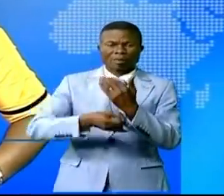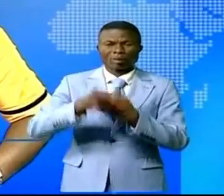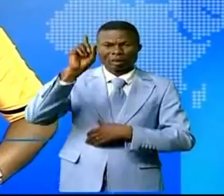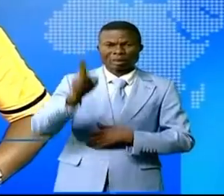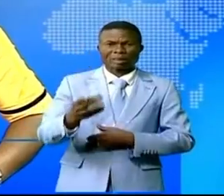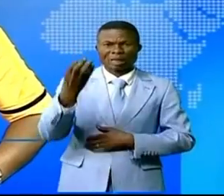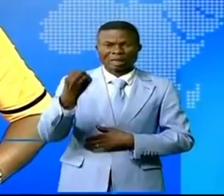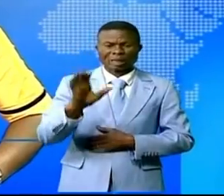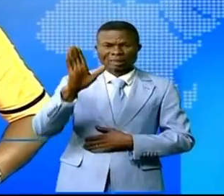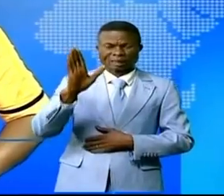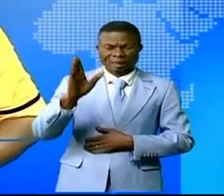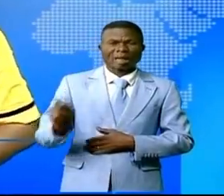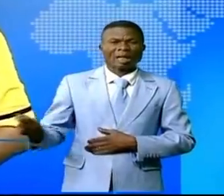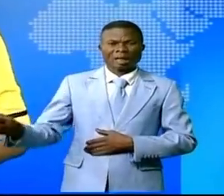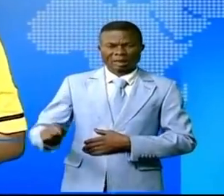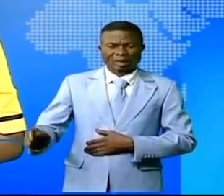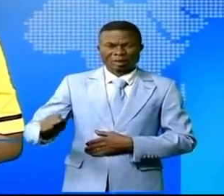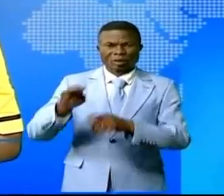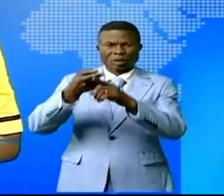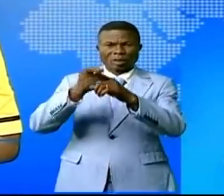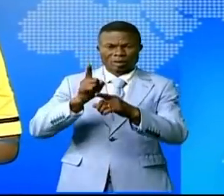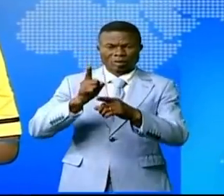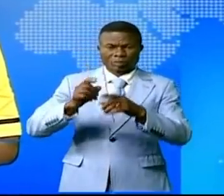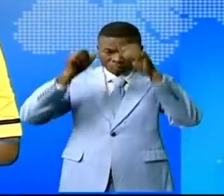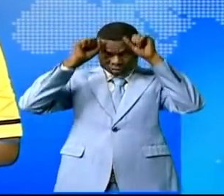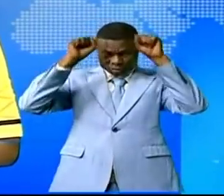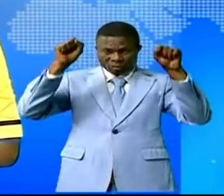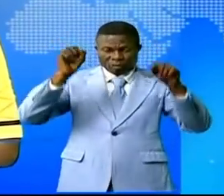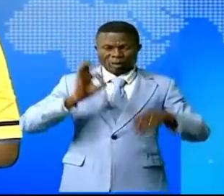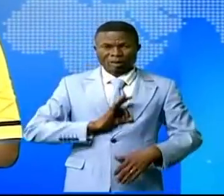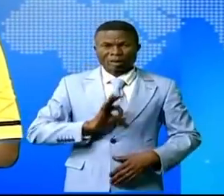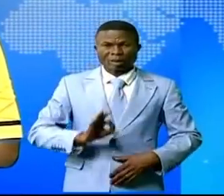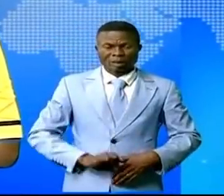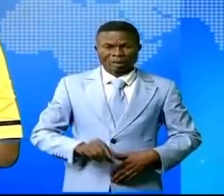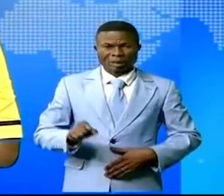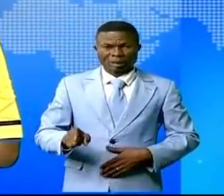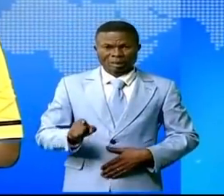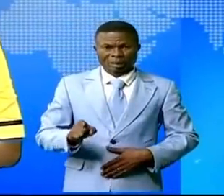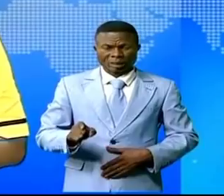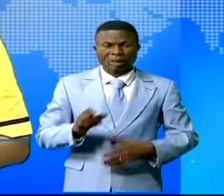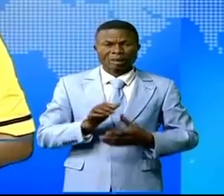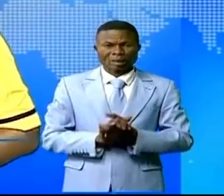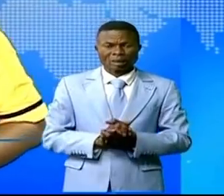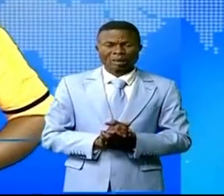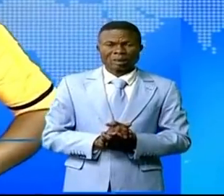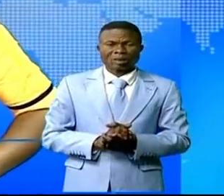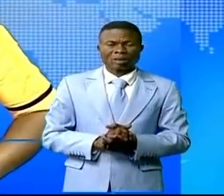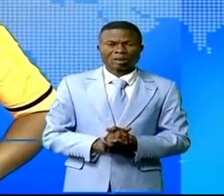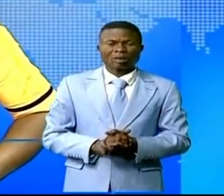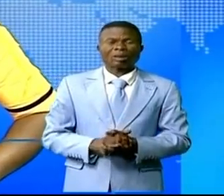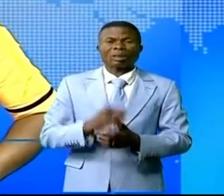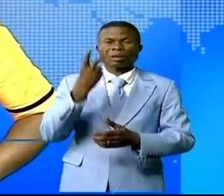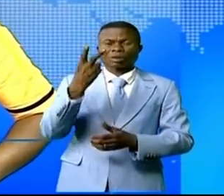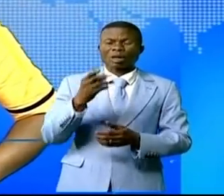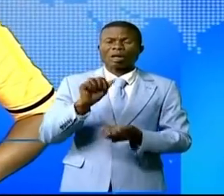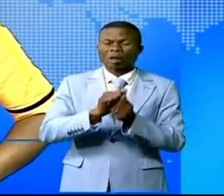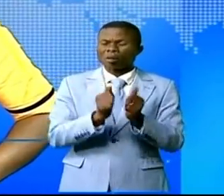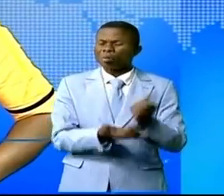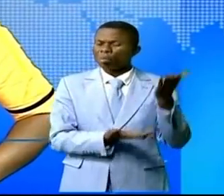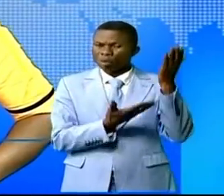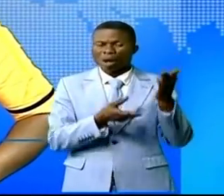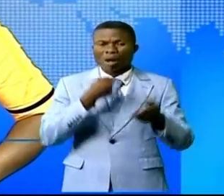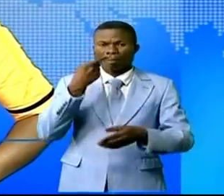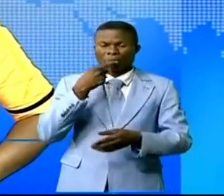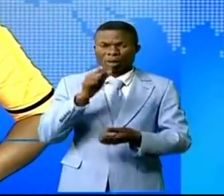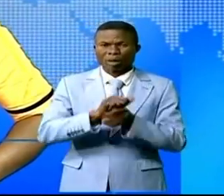145 territoires initié par le président de la République sont les deux points majeurs évoqués lors